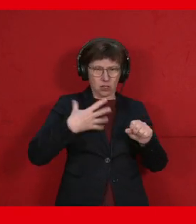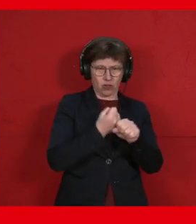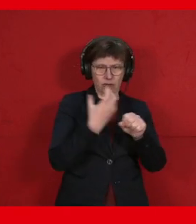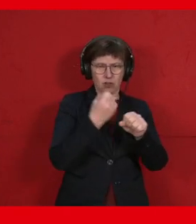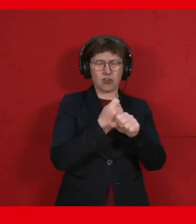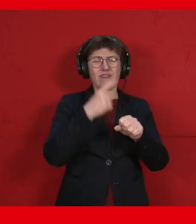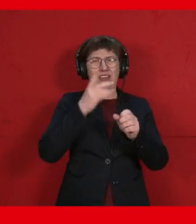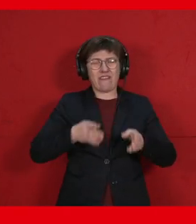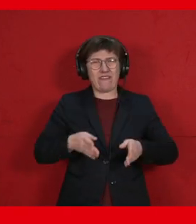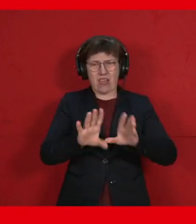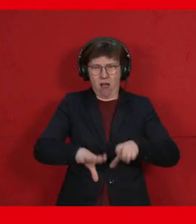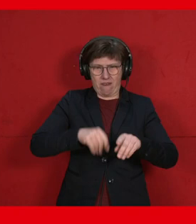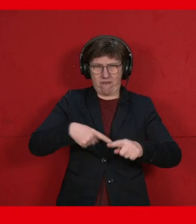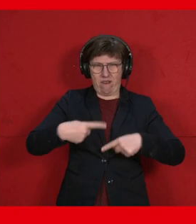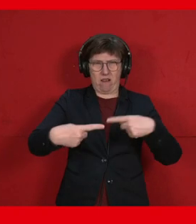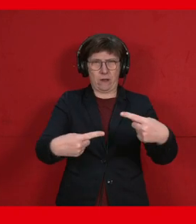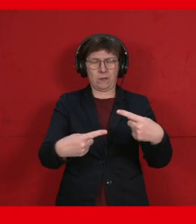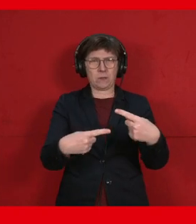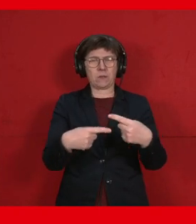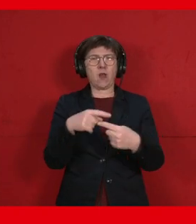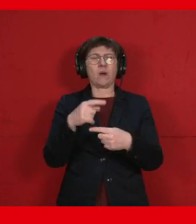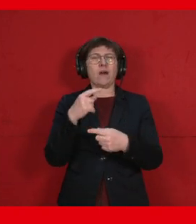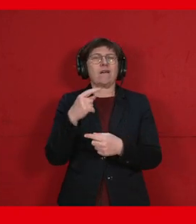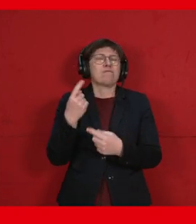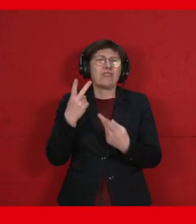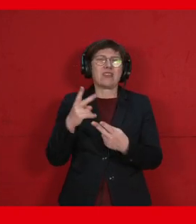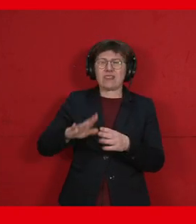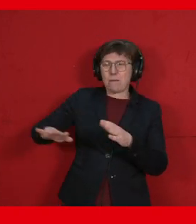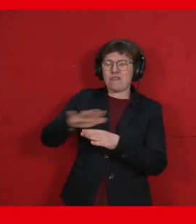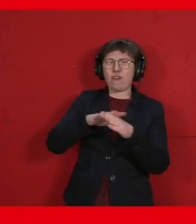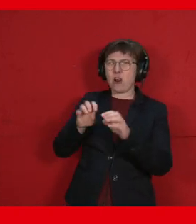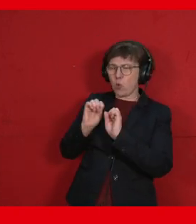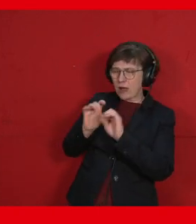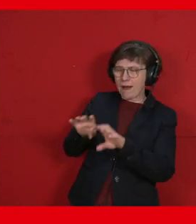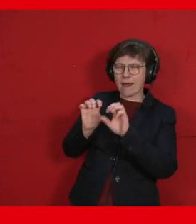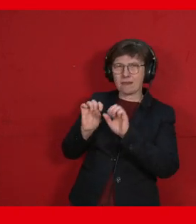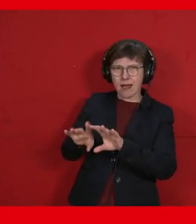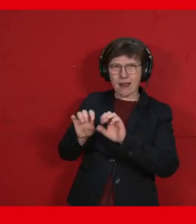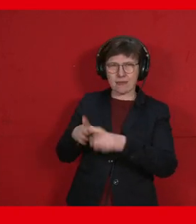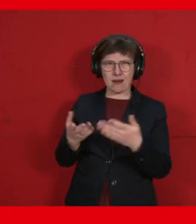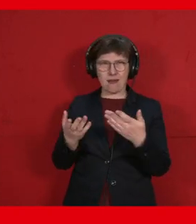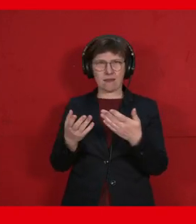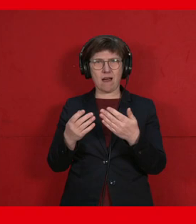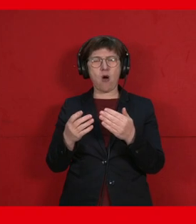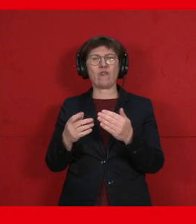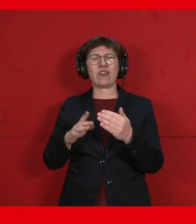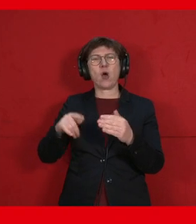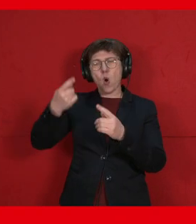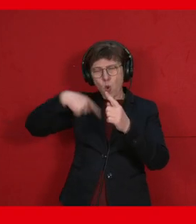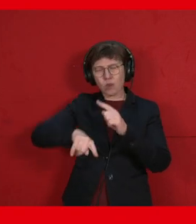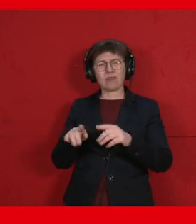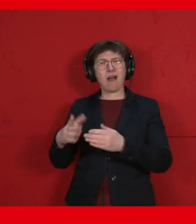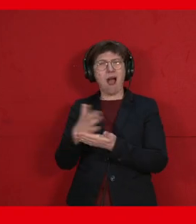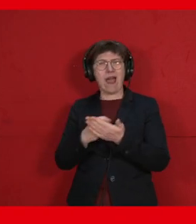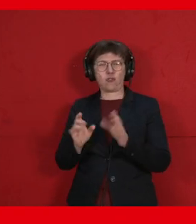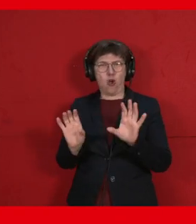sich auf diesen Weg begibt. Und da ist es ganz wichtig, glaube ich, die Bevölkerung mitzunehmen und auch an die unteren Einkommensklassen